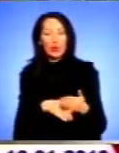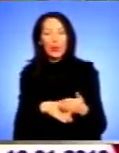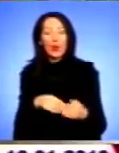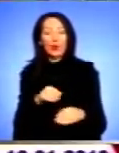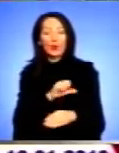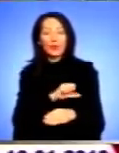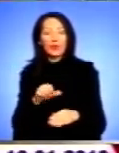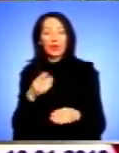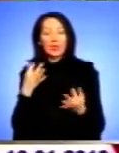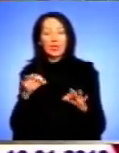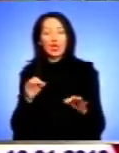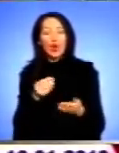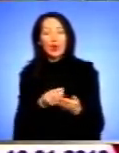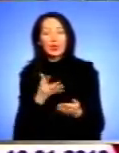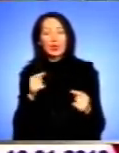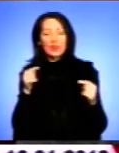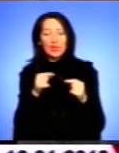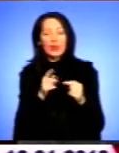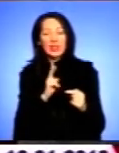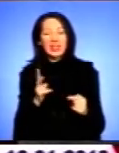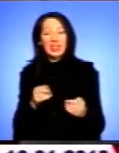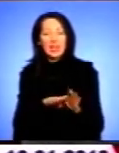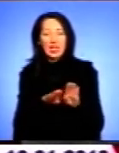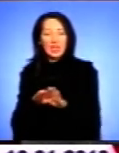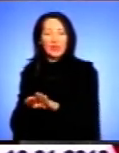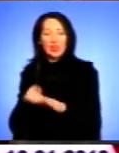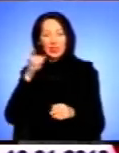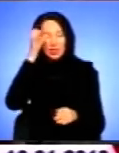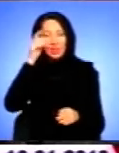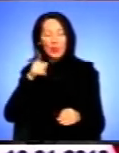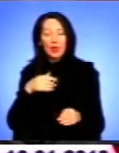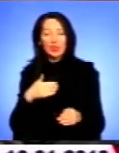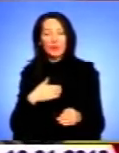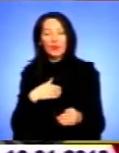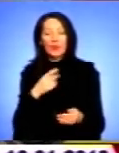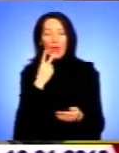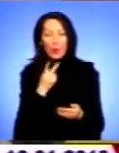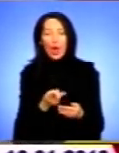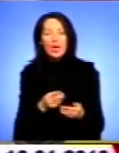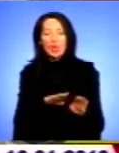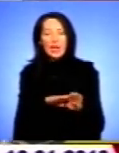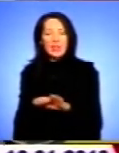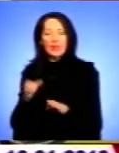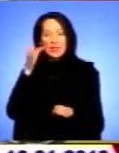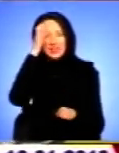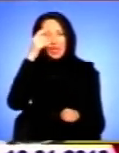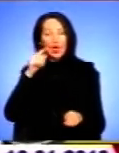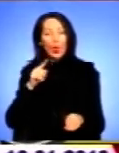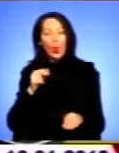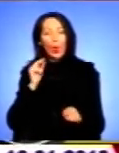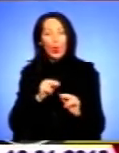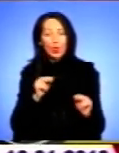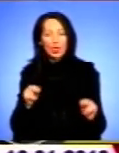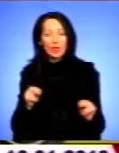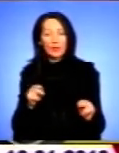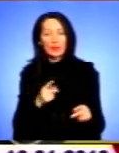та встановити, який рівень знань ти маєш. Я позитивно ставлюсь до ЗНО, тому що він показує рівень знань учнів на